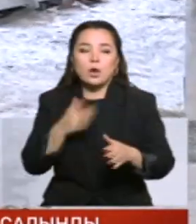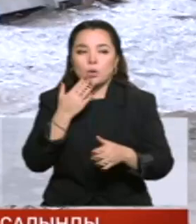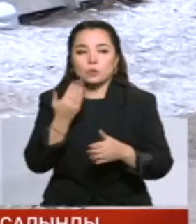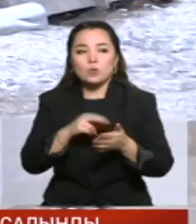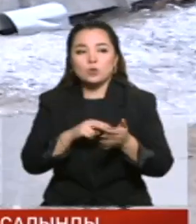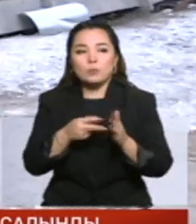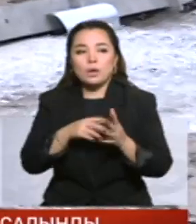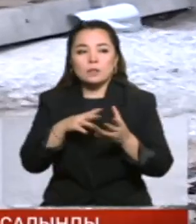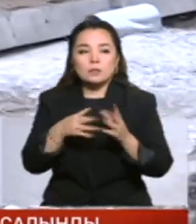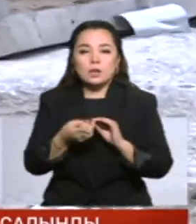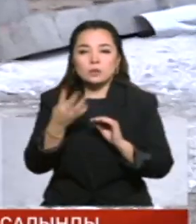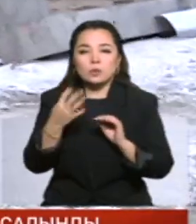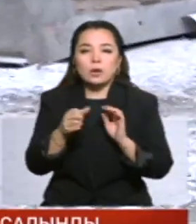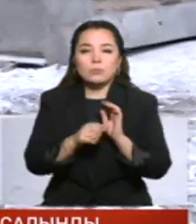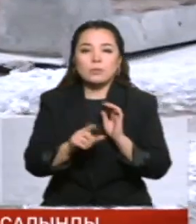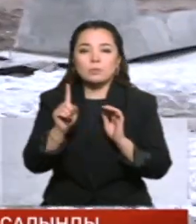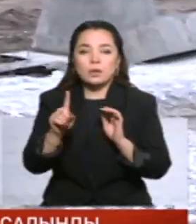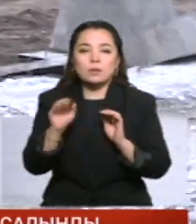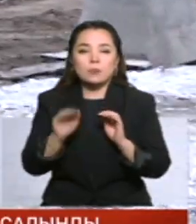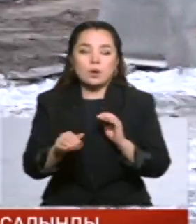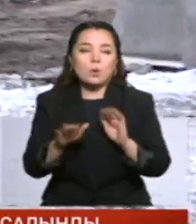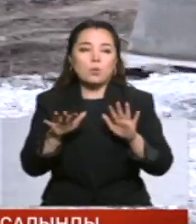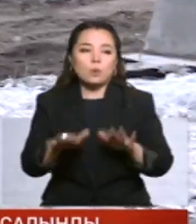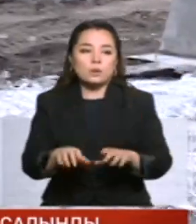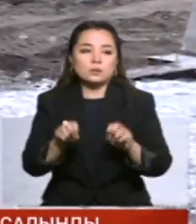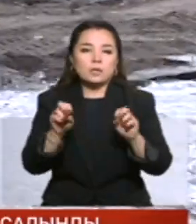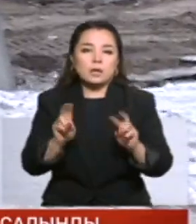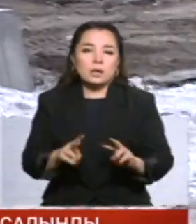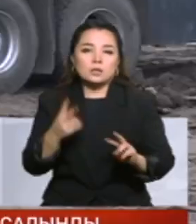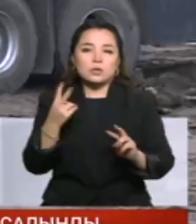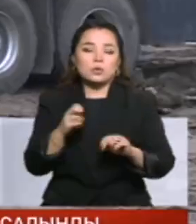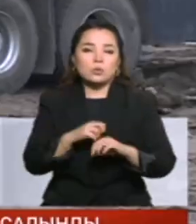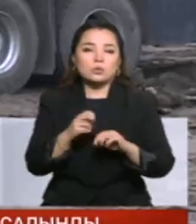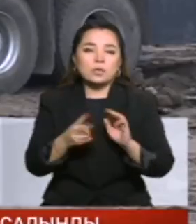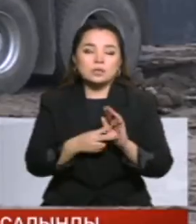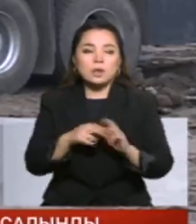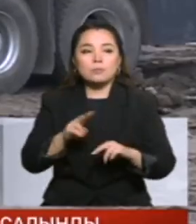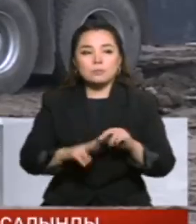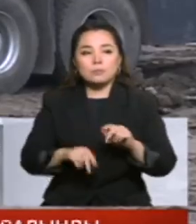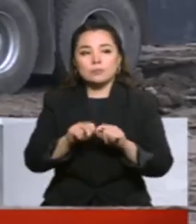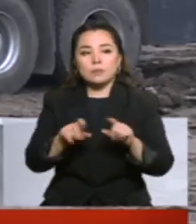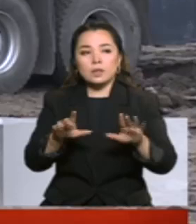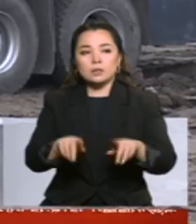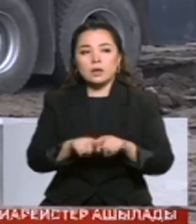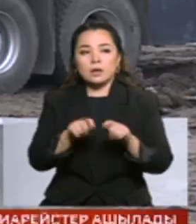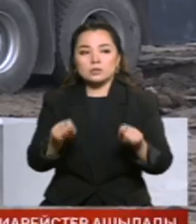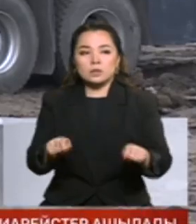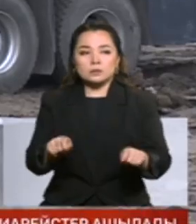аясында 461 мың орынға арналған 217 мектептің құрылысы басталған.